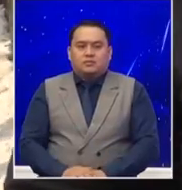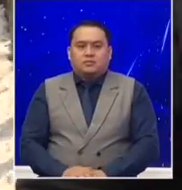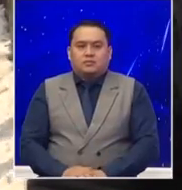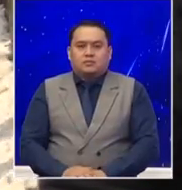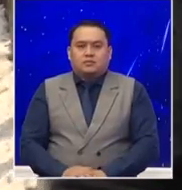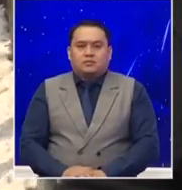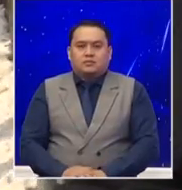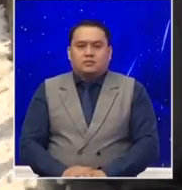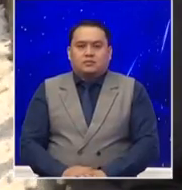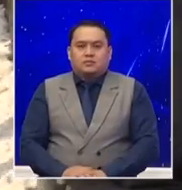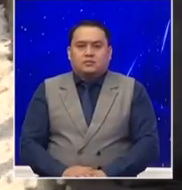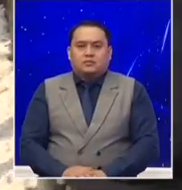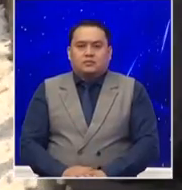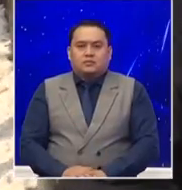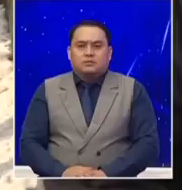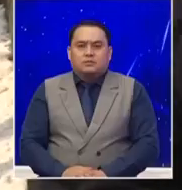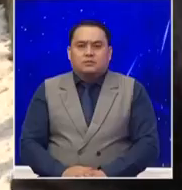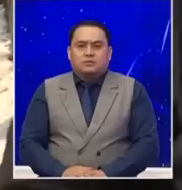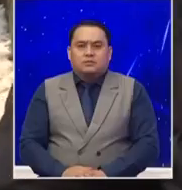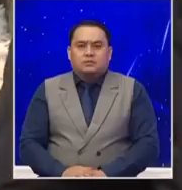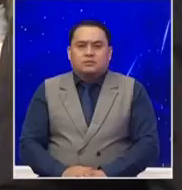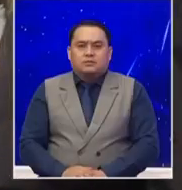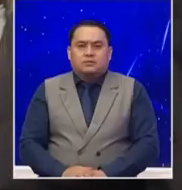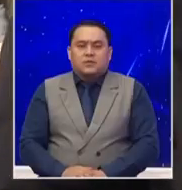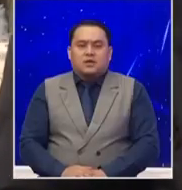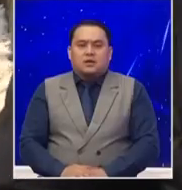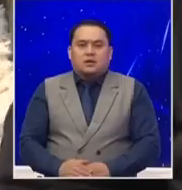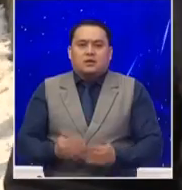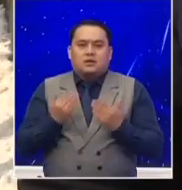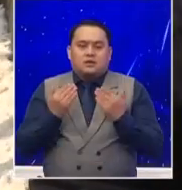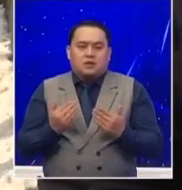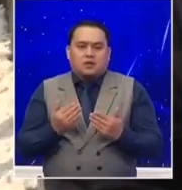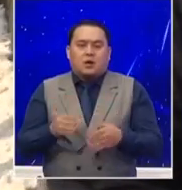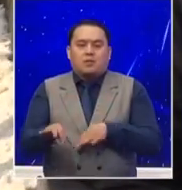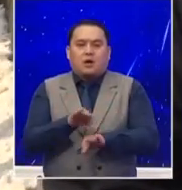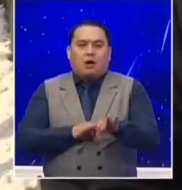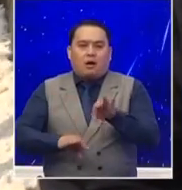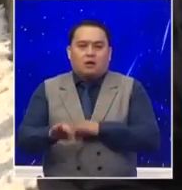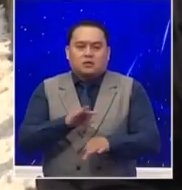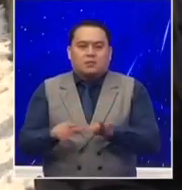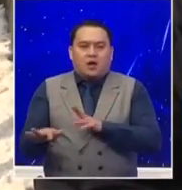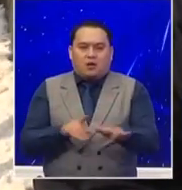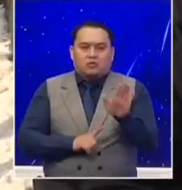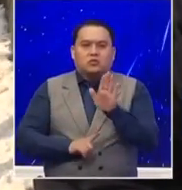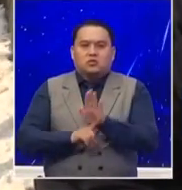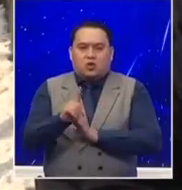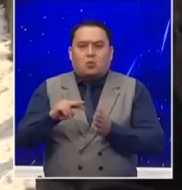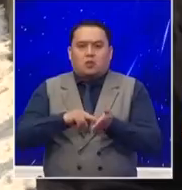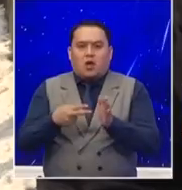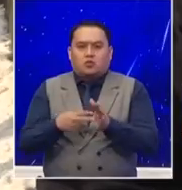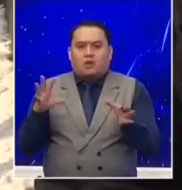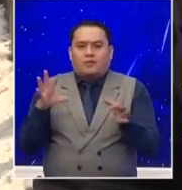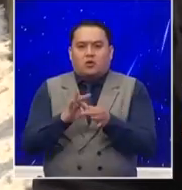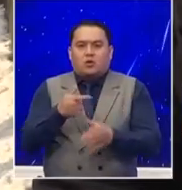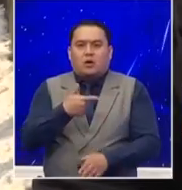қазір газ тарату жүйесі сметалық құжаттамалары әзірленуде. Проектная смета в процессе разработки. Мы планируем подключить